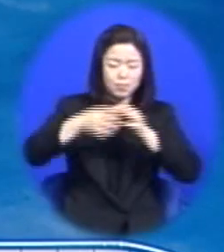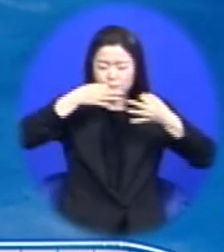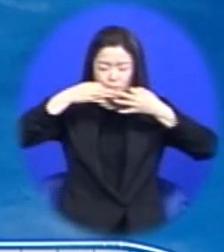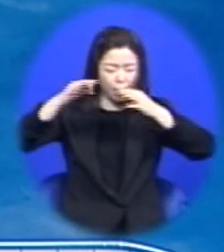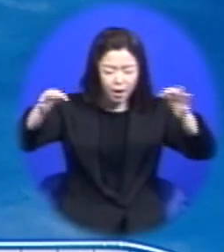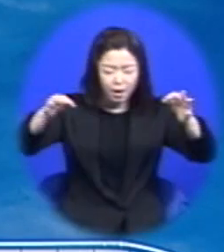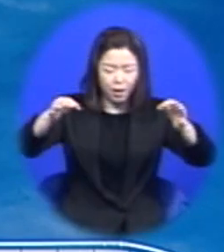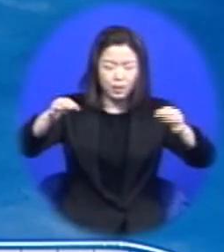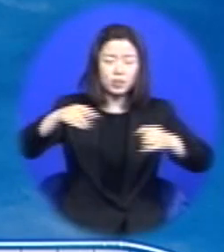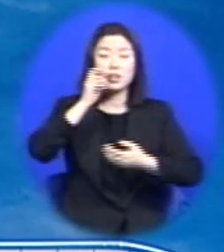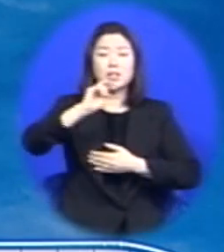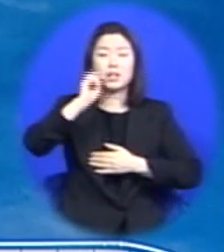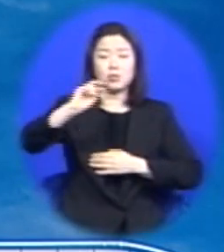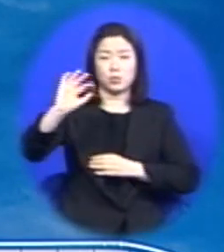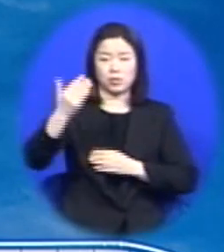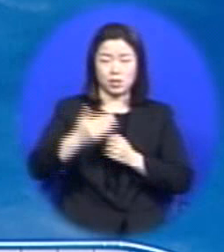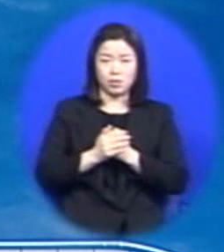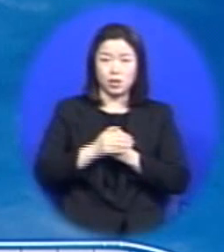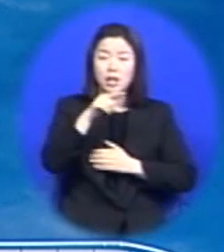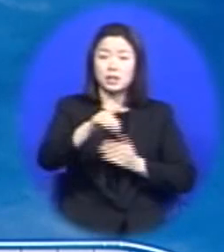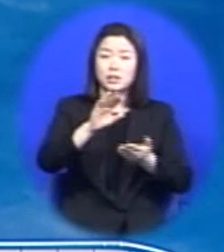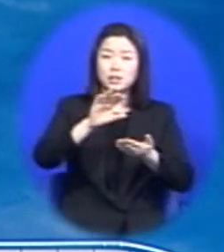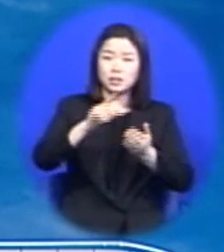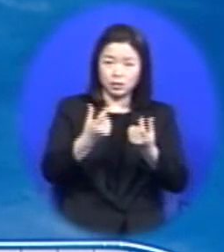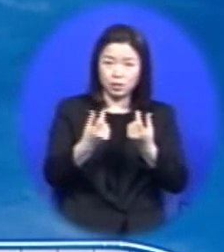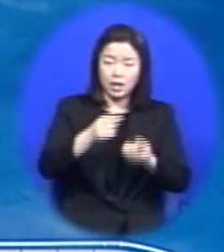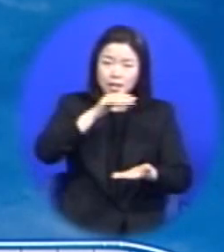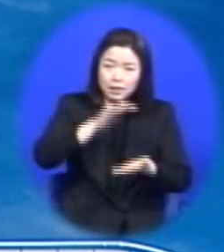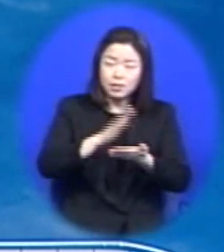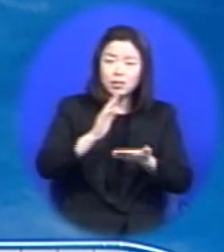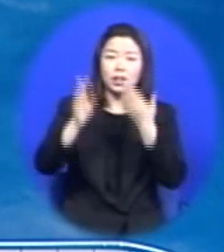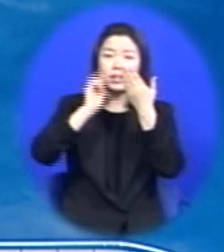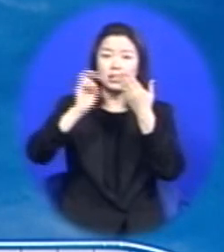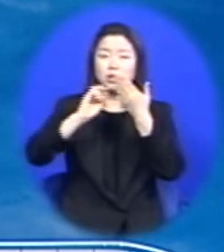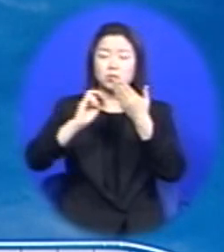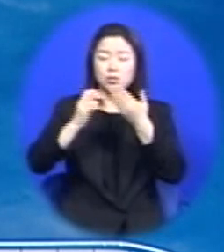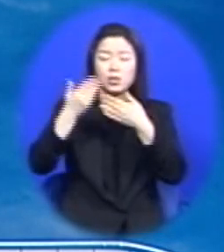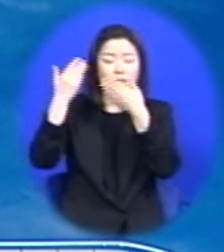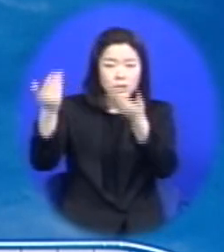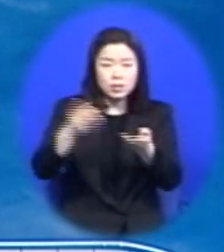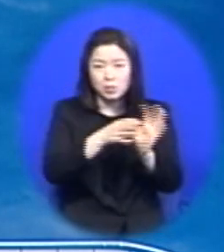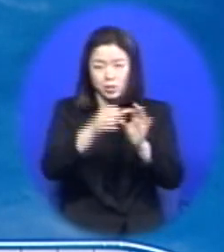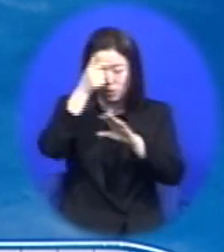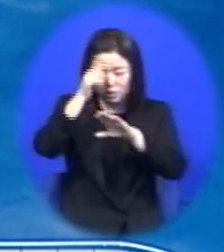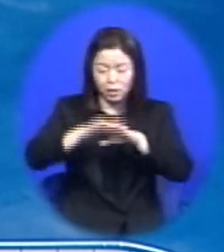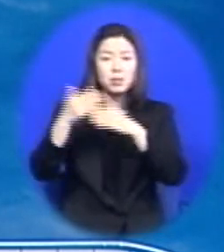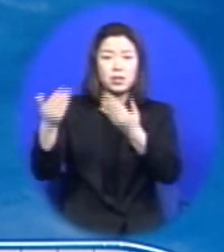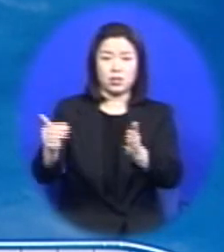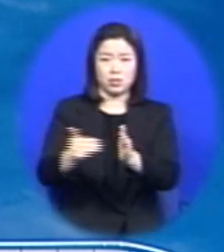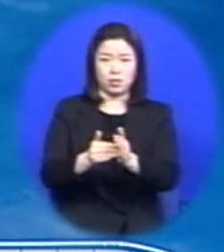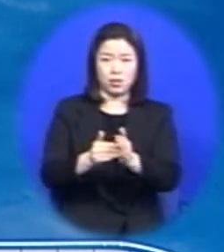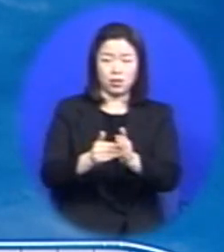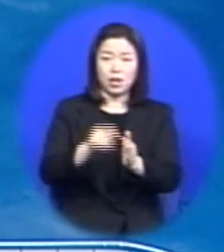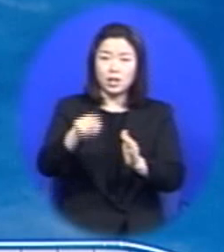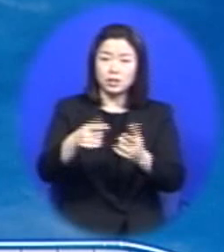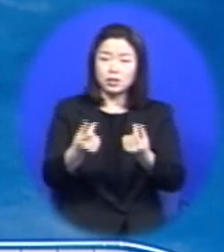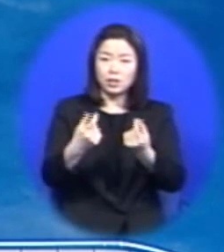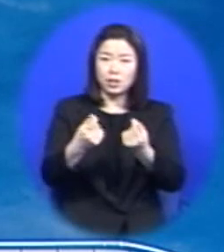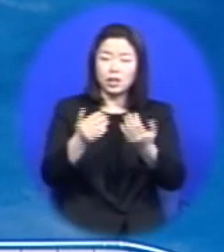되고 그렇게 뜨겁게 찬송을 하고 예배를 드렸다는 거예요. 그렇게 예배를 드리고 나니까